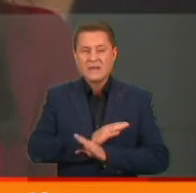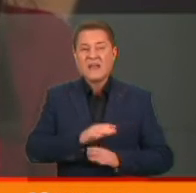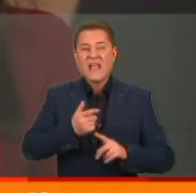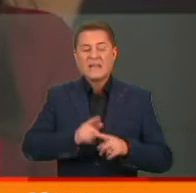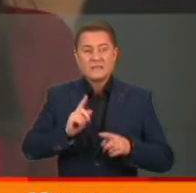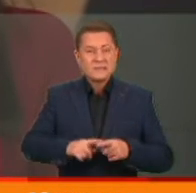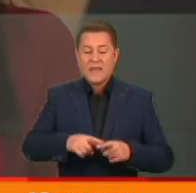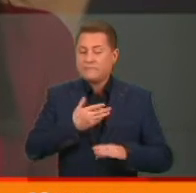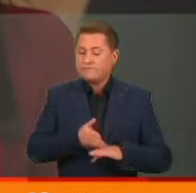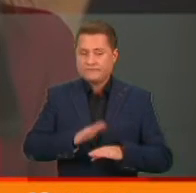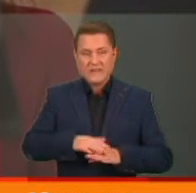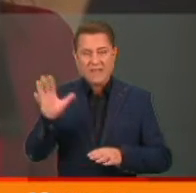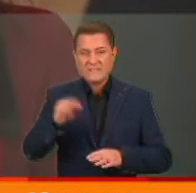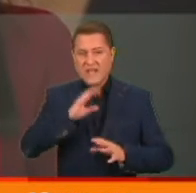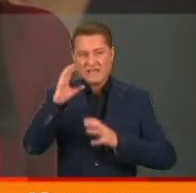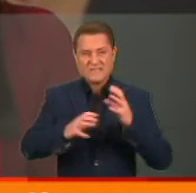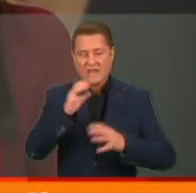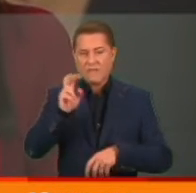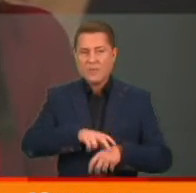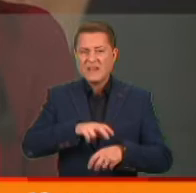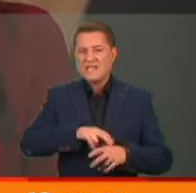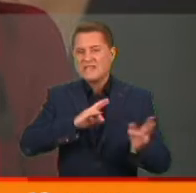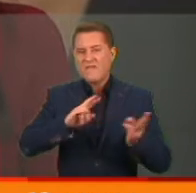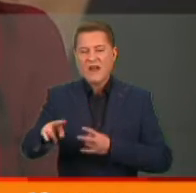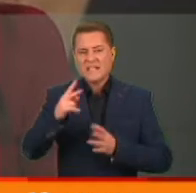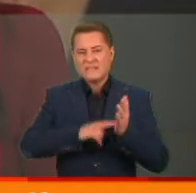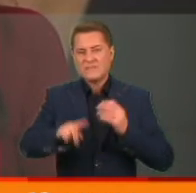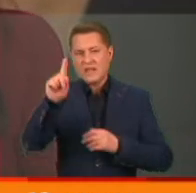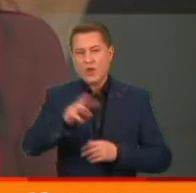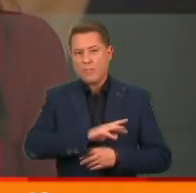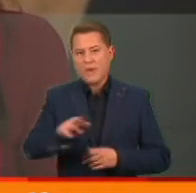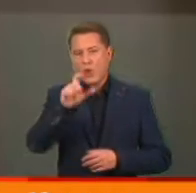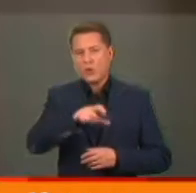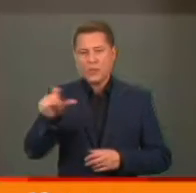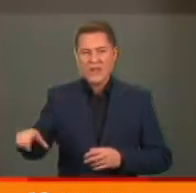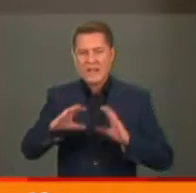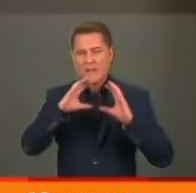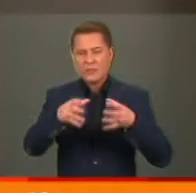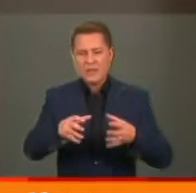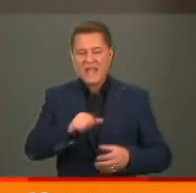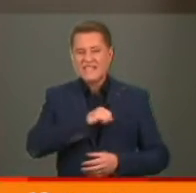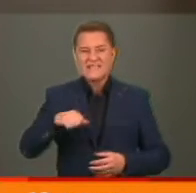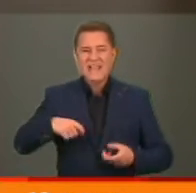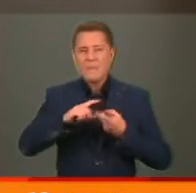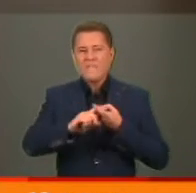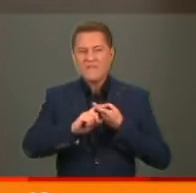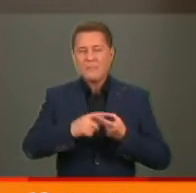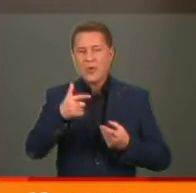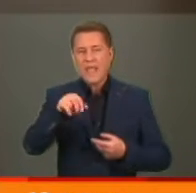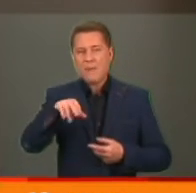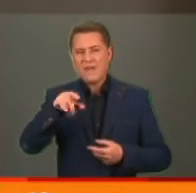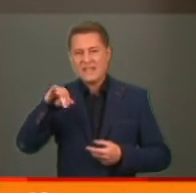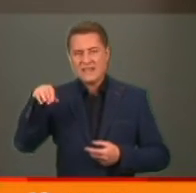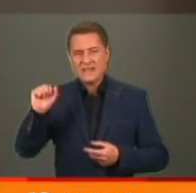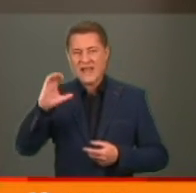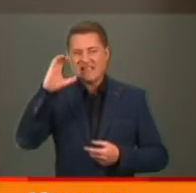всієї світової медицини і вже встиг вразити 71 мільйон людей на планеті. Сам вірус гепатита С був